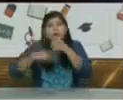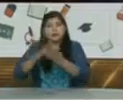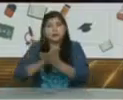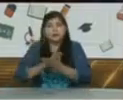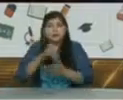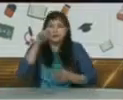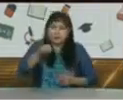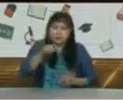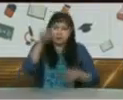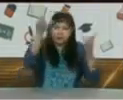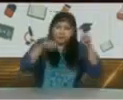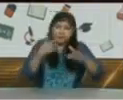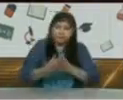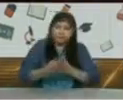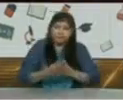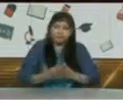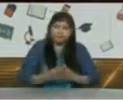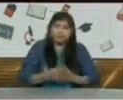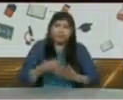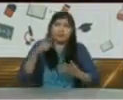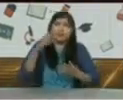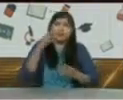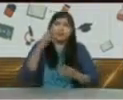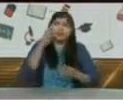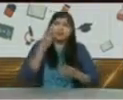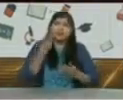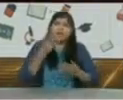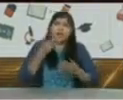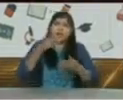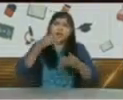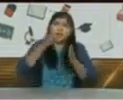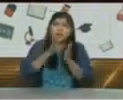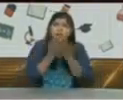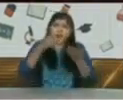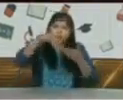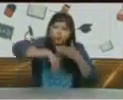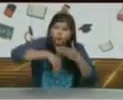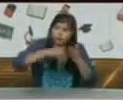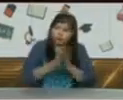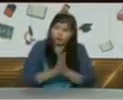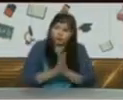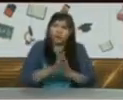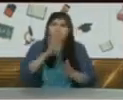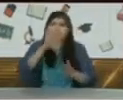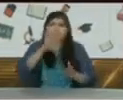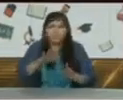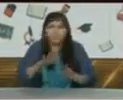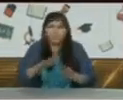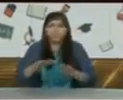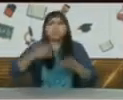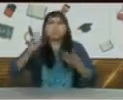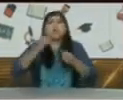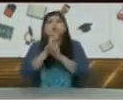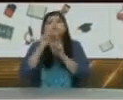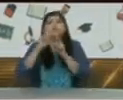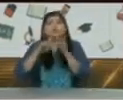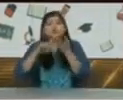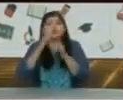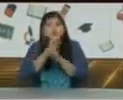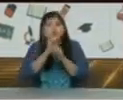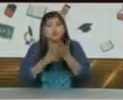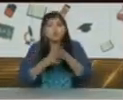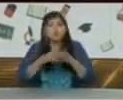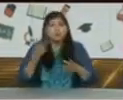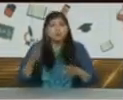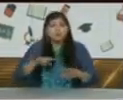अगर 3 नंबर पर हिस्ट्री की किताब रखी है, 5 नंबर पर भूगोल की किताब रखी है, तो